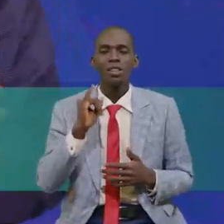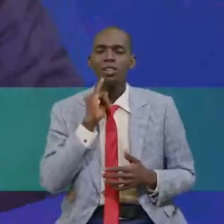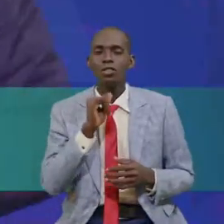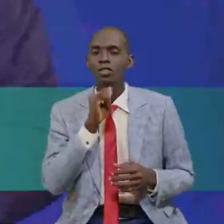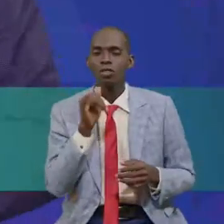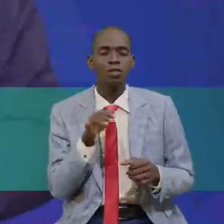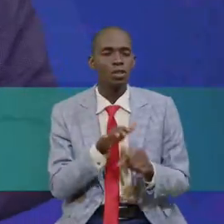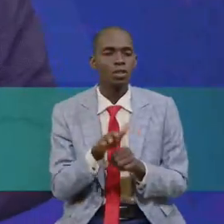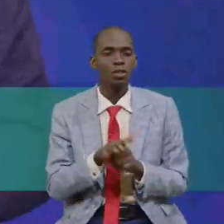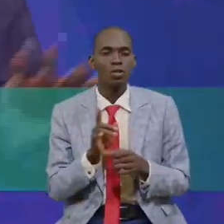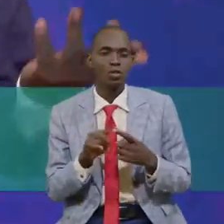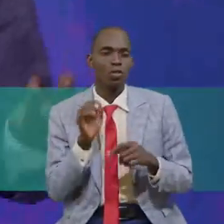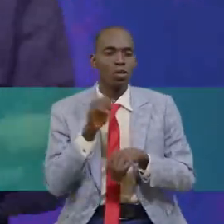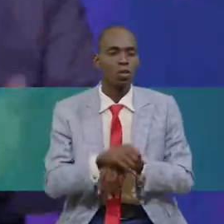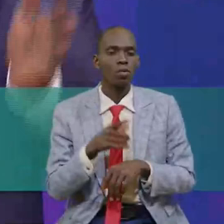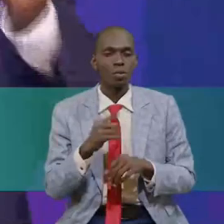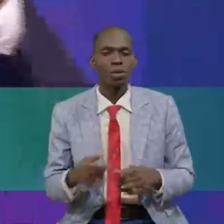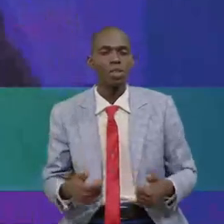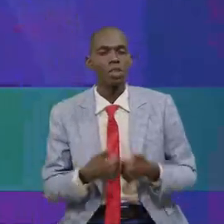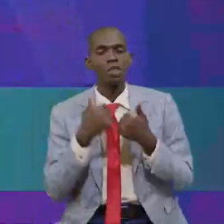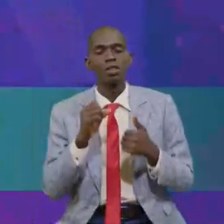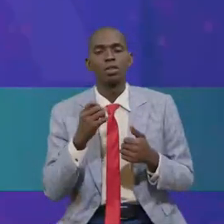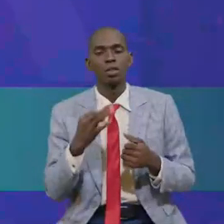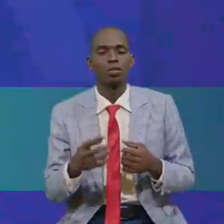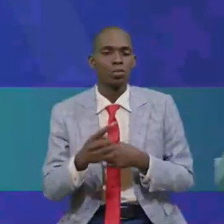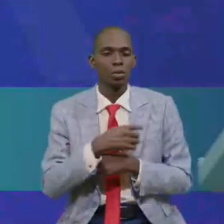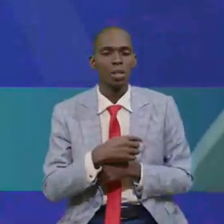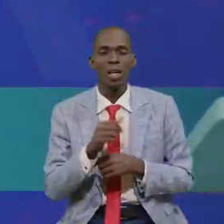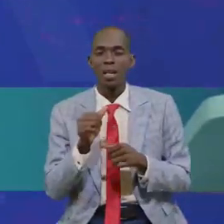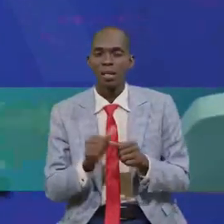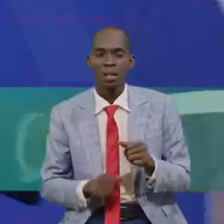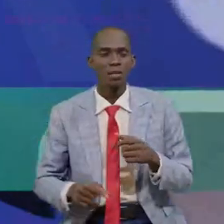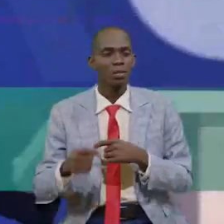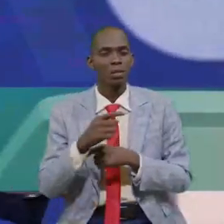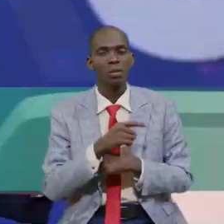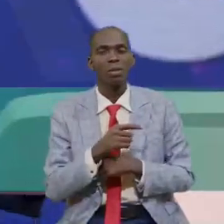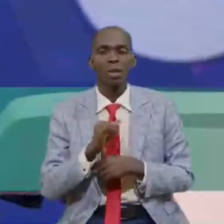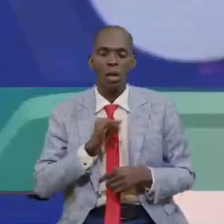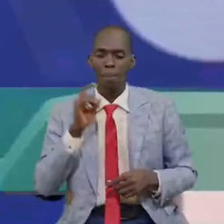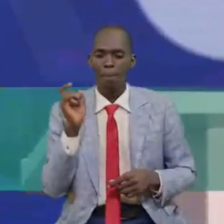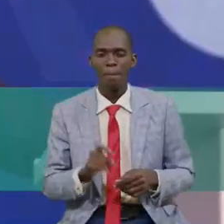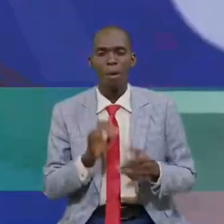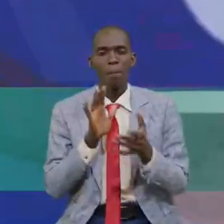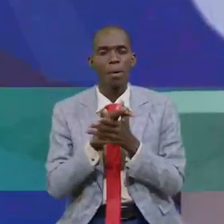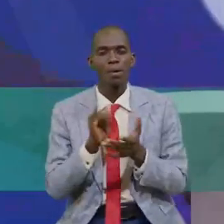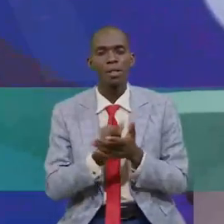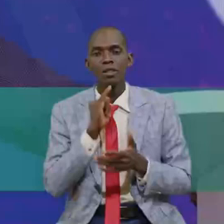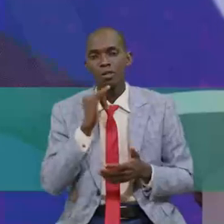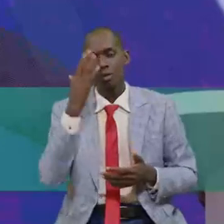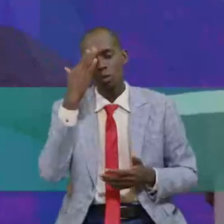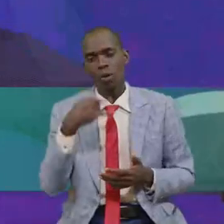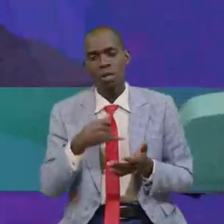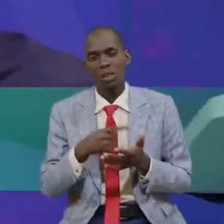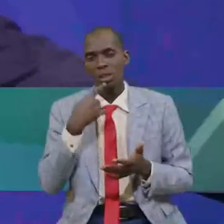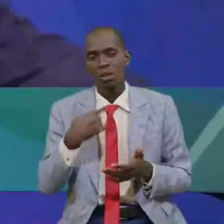suffisante pour vaincre les défis du jour. Chaque jour, je dois croire. C'est pourquoi il dit, nous ne sommes pas de